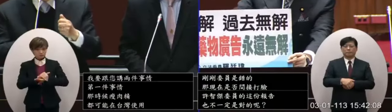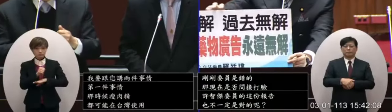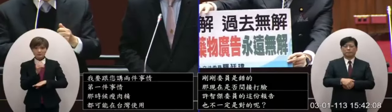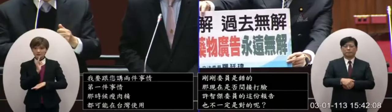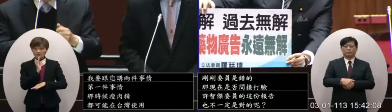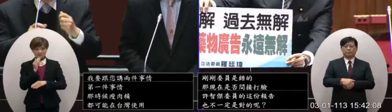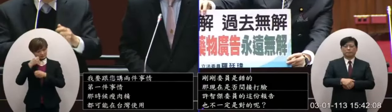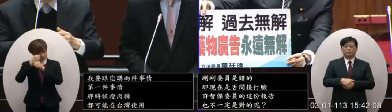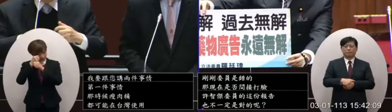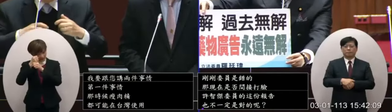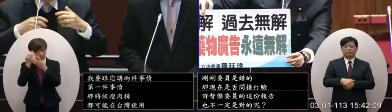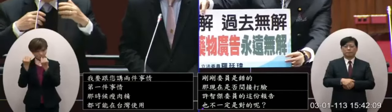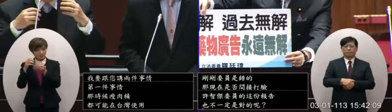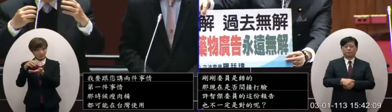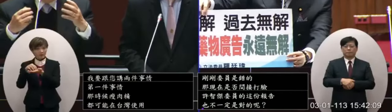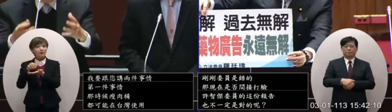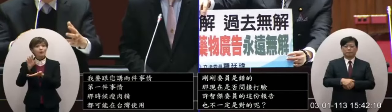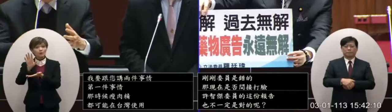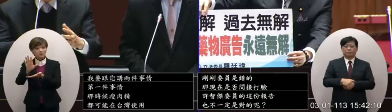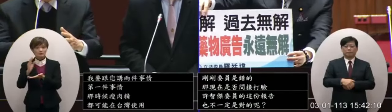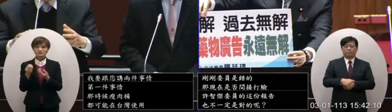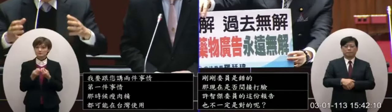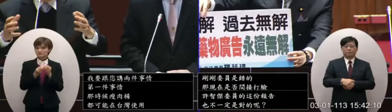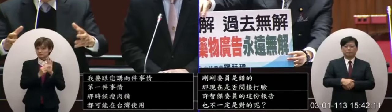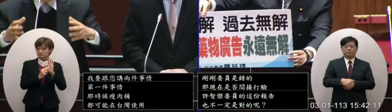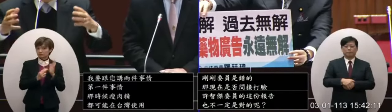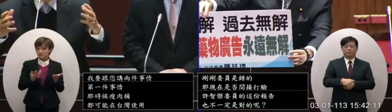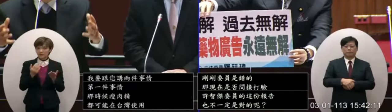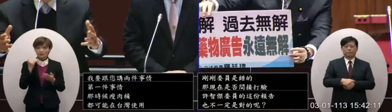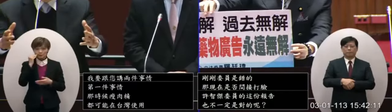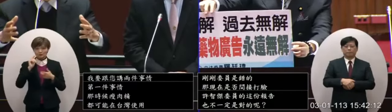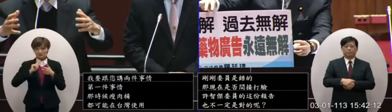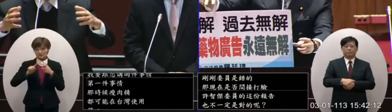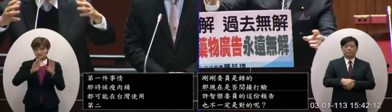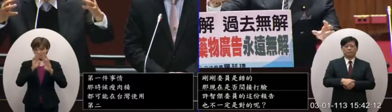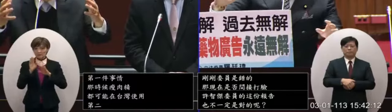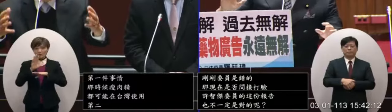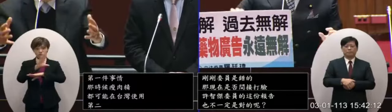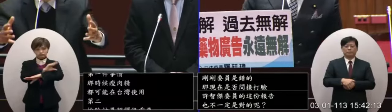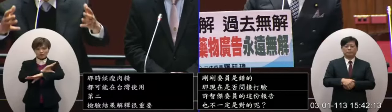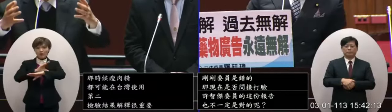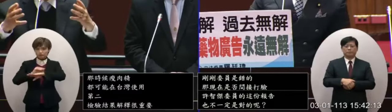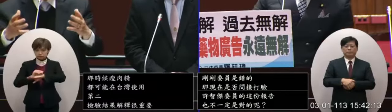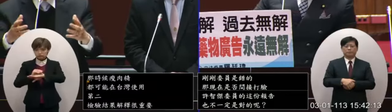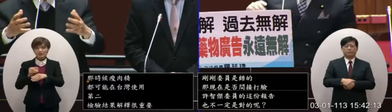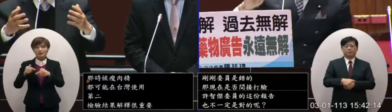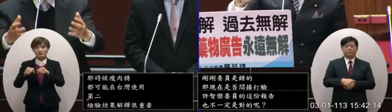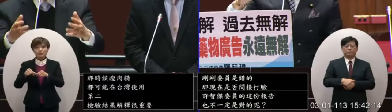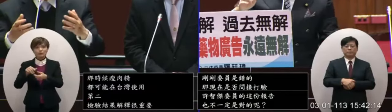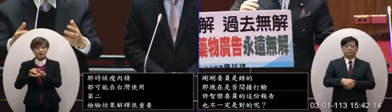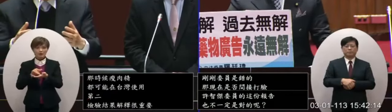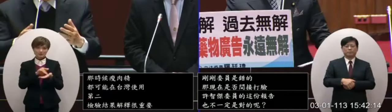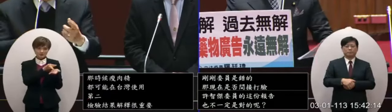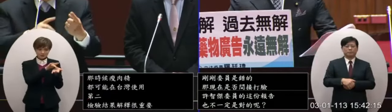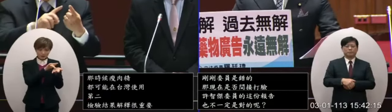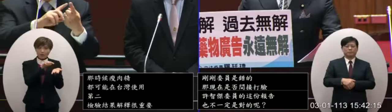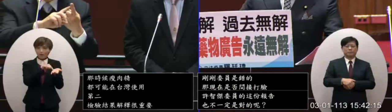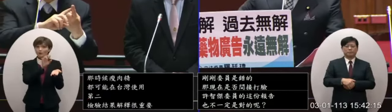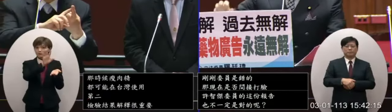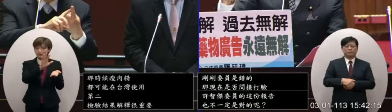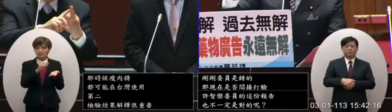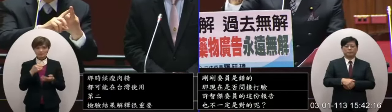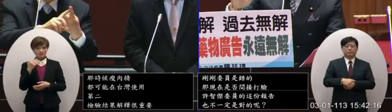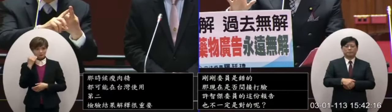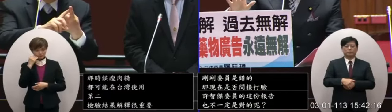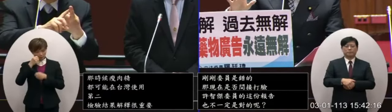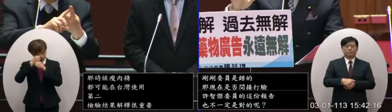你怎么解释呢？如果这个乙型受体素本来就在药物里面，那你检验的对象里面检验的出来，你怎么